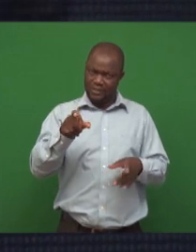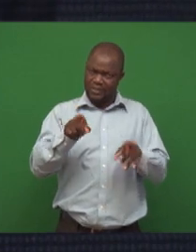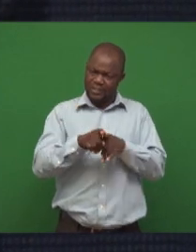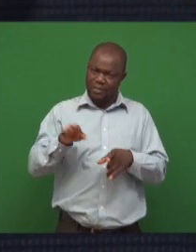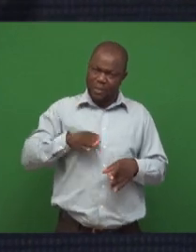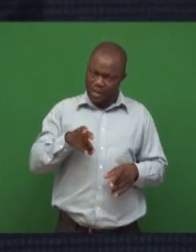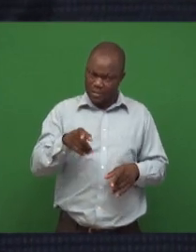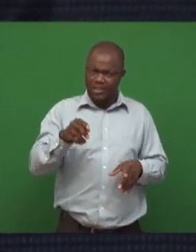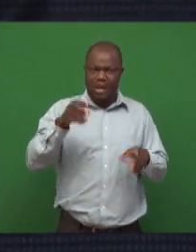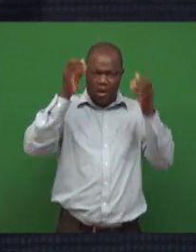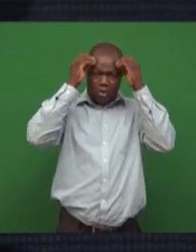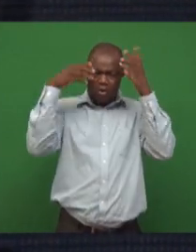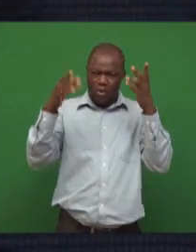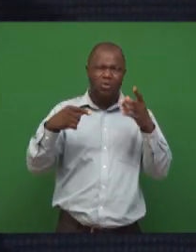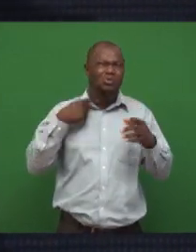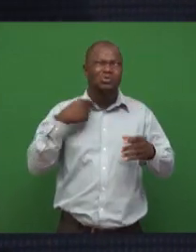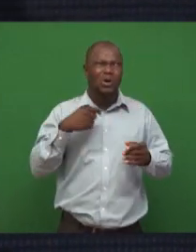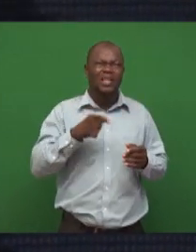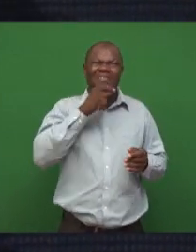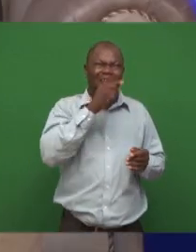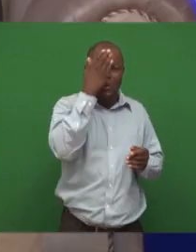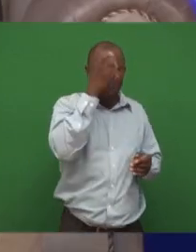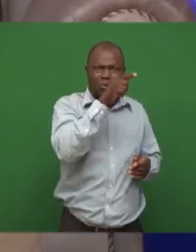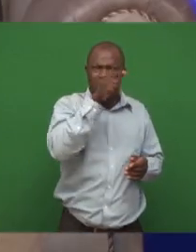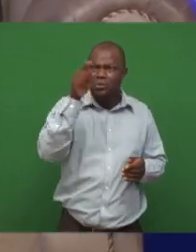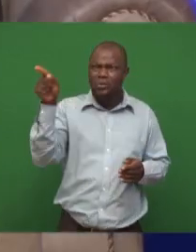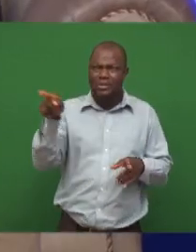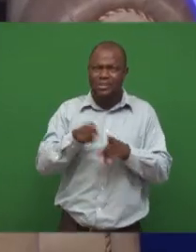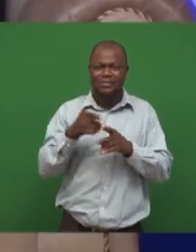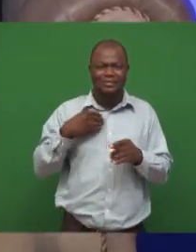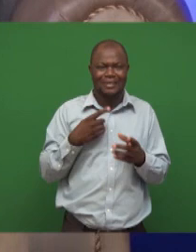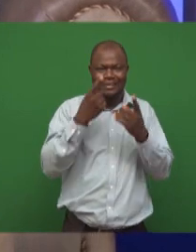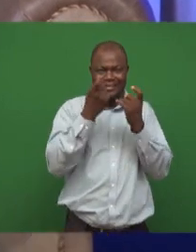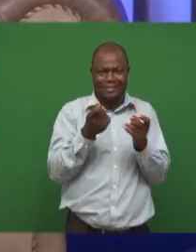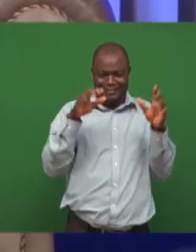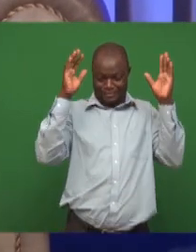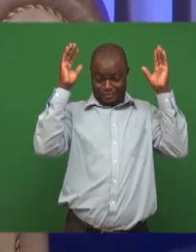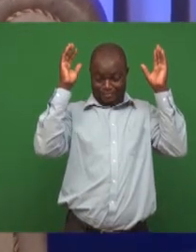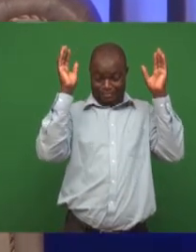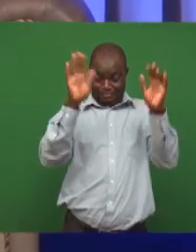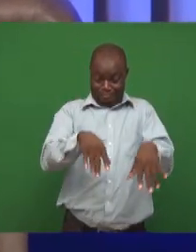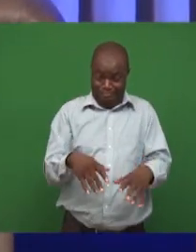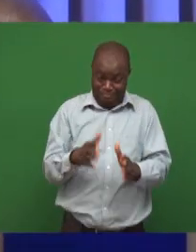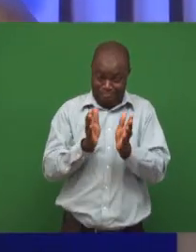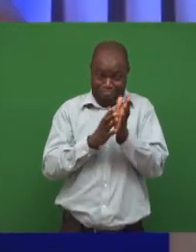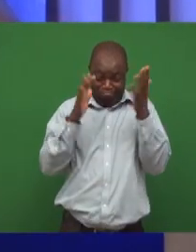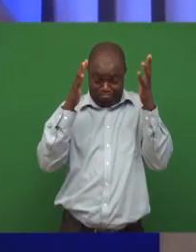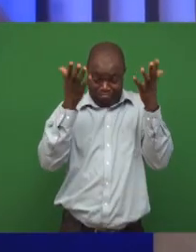mai vasingaziye kuti chaivo chaivo ndevapi. Ah zvabva zvandigarisa pasi.